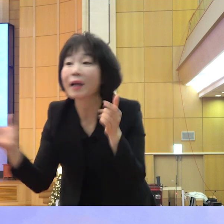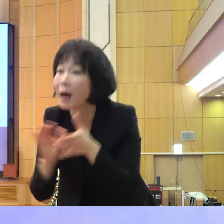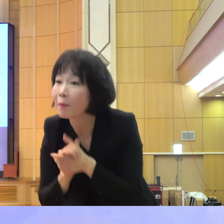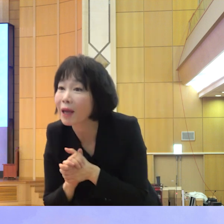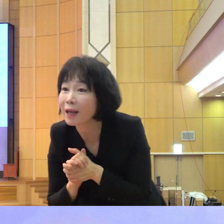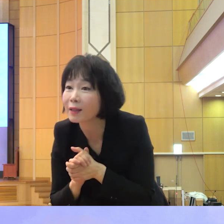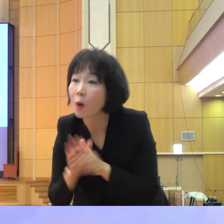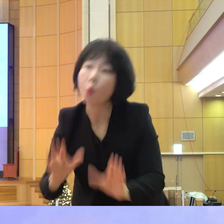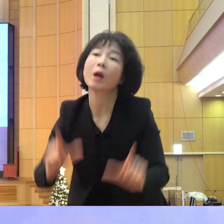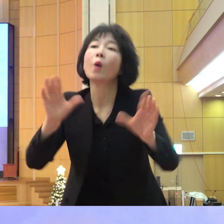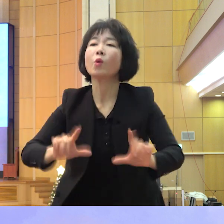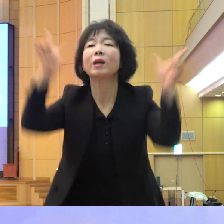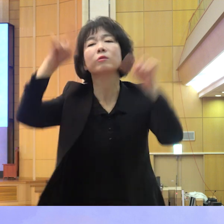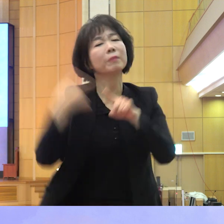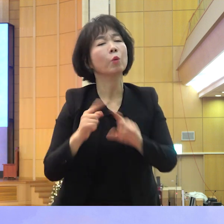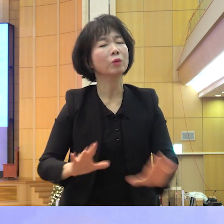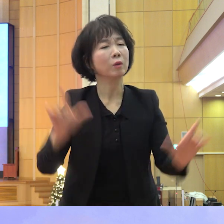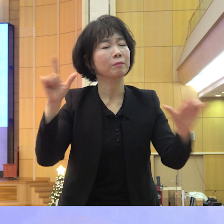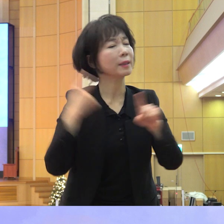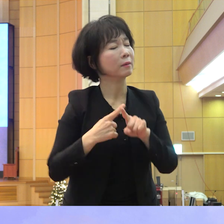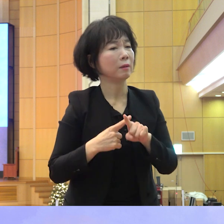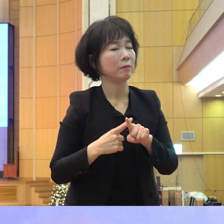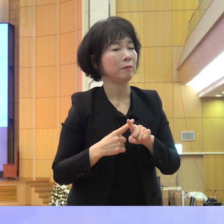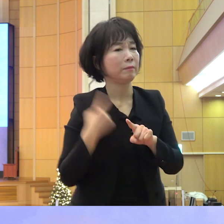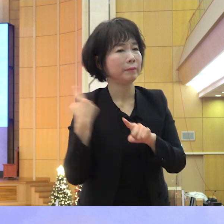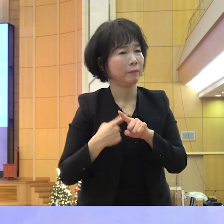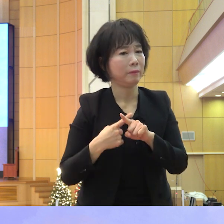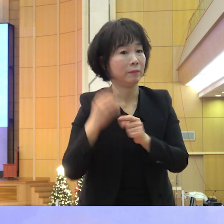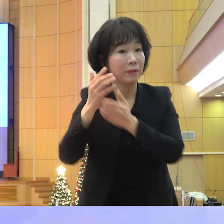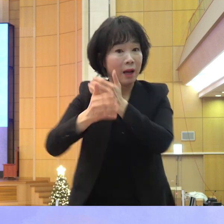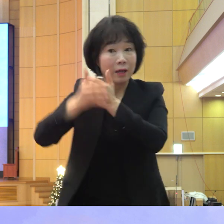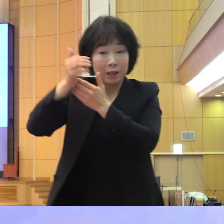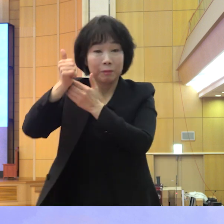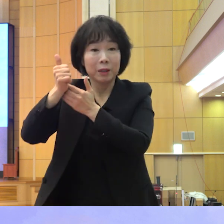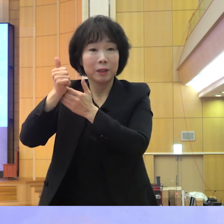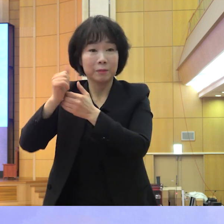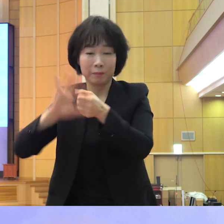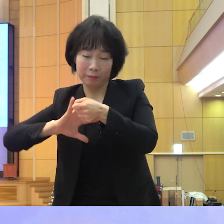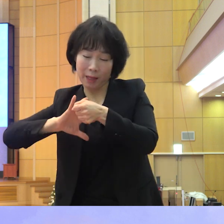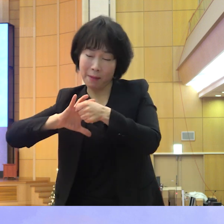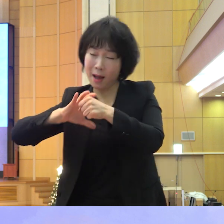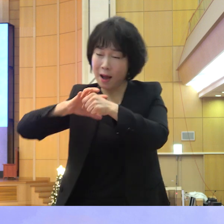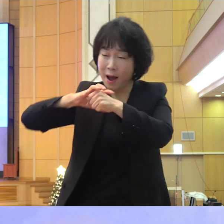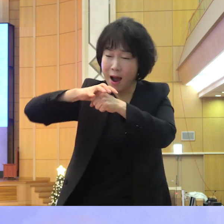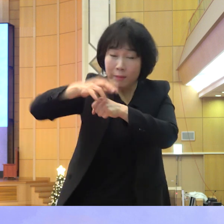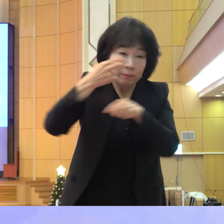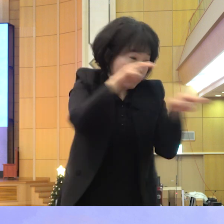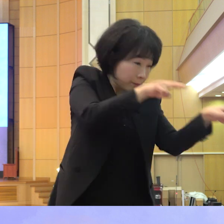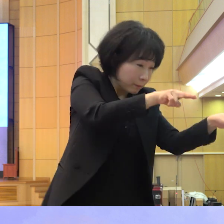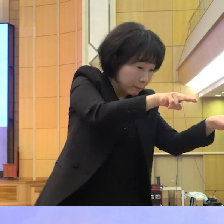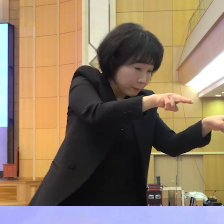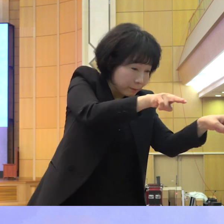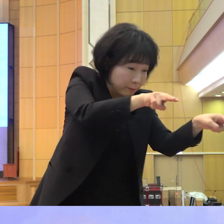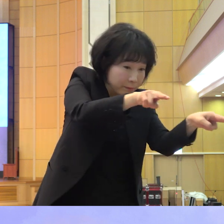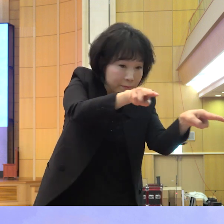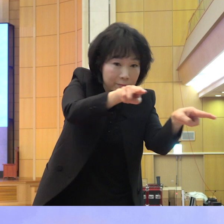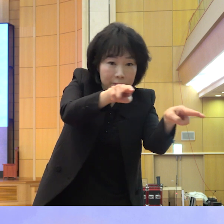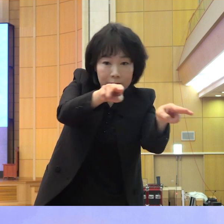당시만 그럽니까? 오늘날도 마찬가지야. 하나님은 불꽃 같은 눈으로 온 세상을 내려다